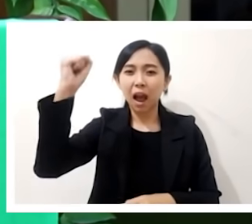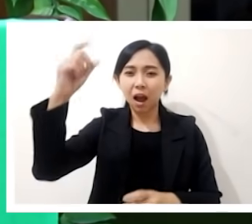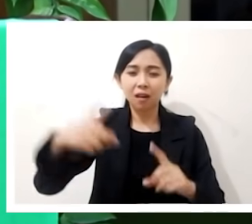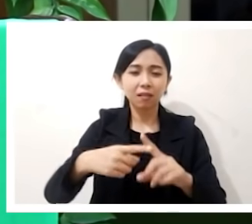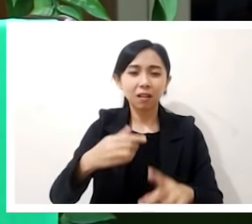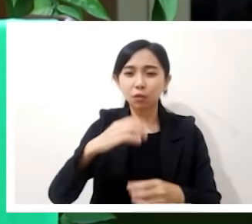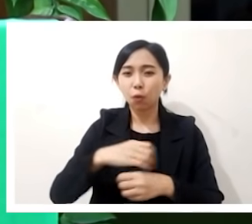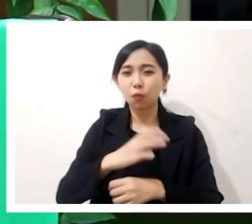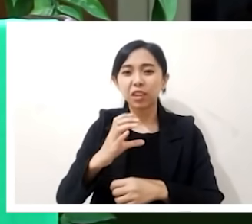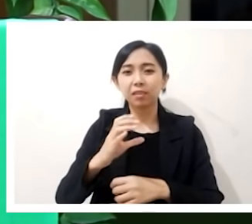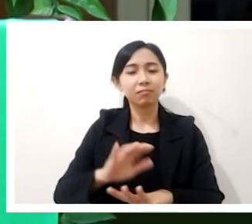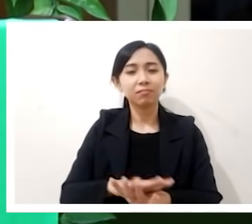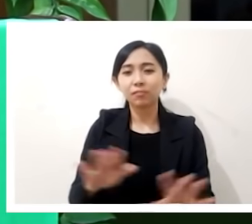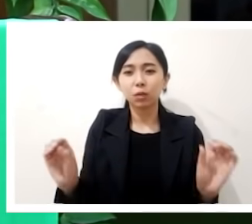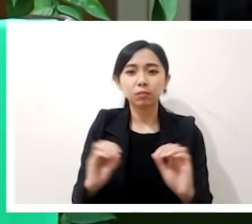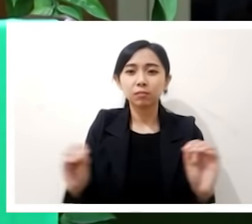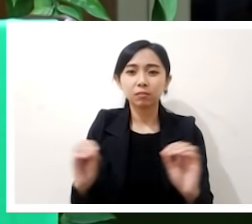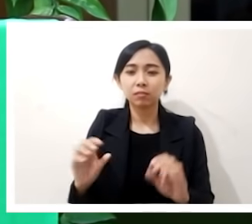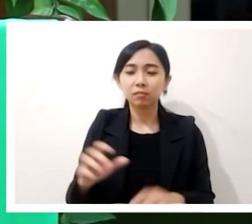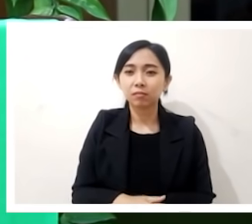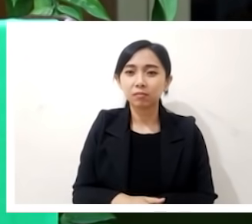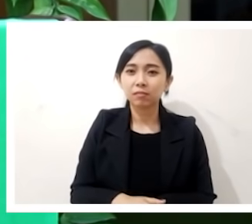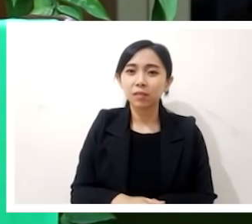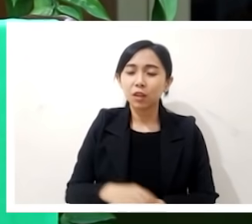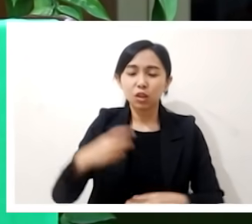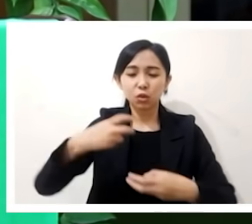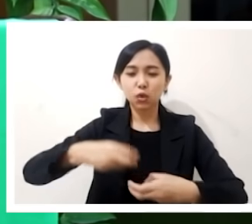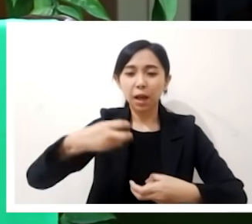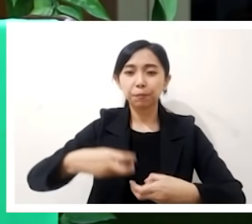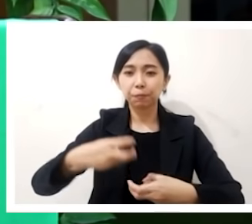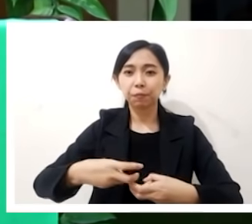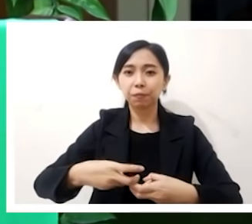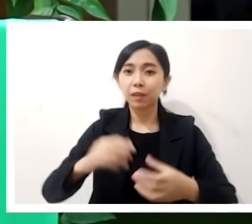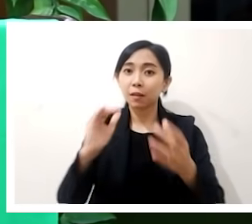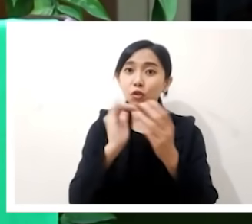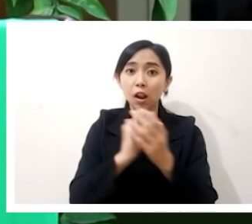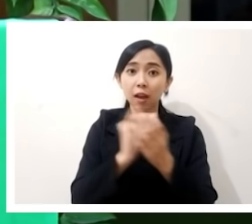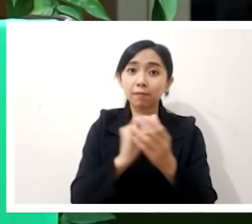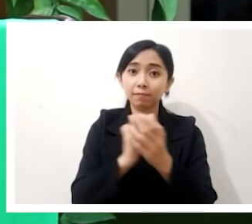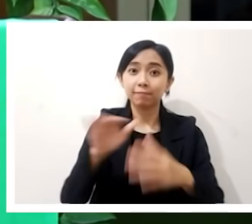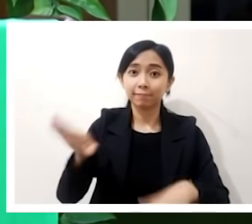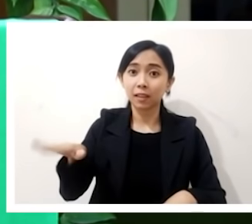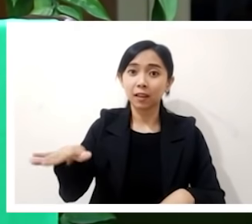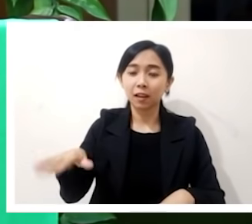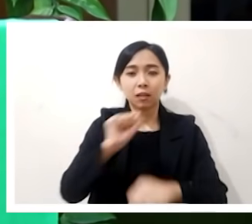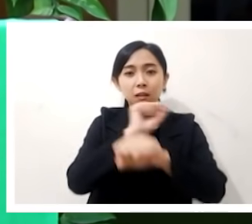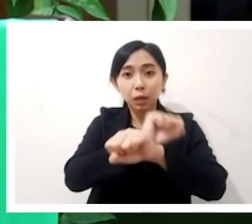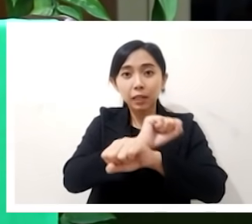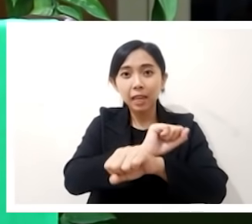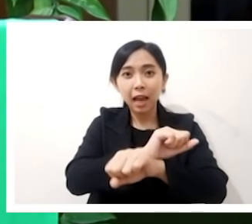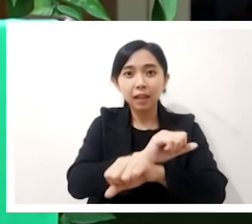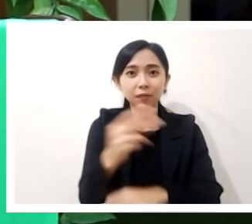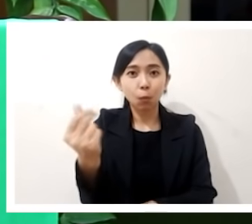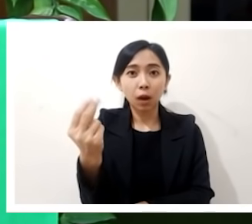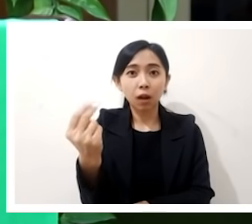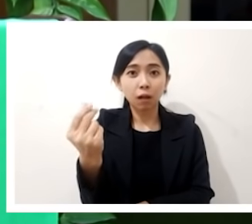Kesulitan yang kita hadapi begitu hebat dalam berbagai bidang hidup. Pendidikan anak-anak kita, pekerjaan dan penghasilan